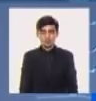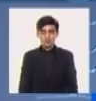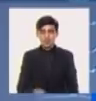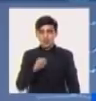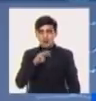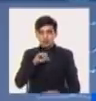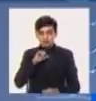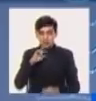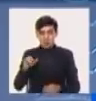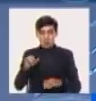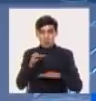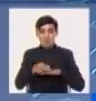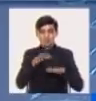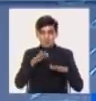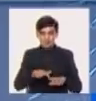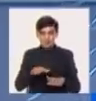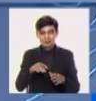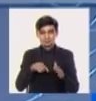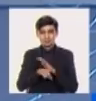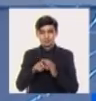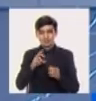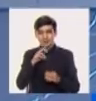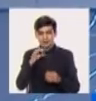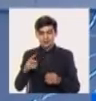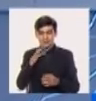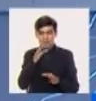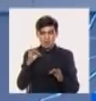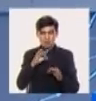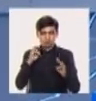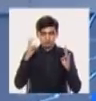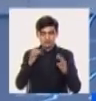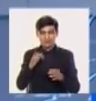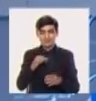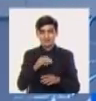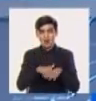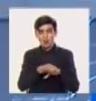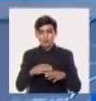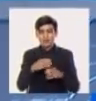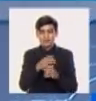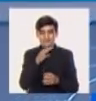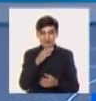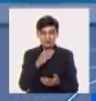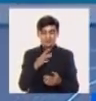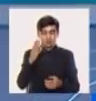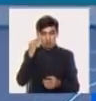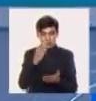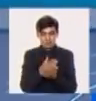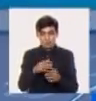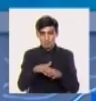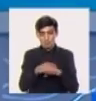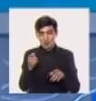Атырау облысында эпидемиологиялық ахуал ушығып барады. Халық саны азаймақ болғанмен қауіпті инфекция жұқтырғандар саны